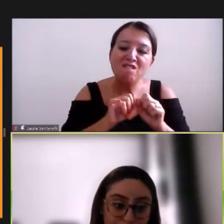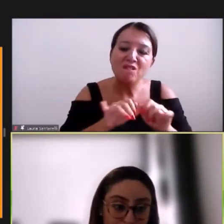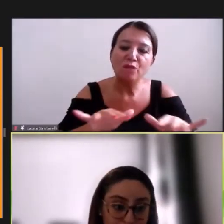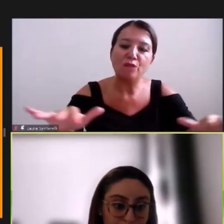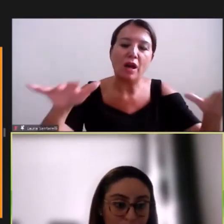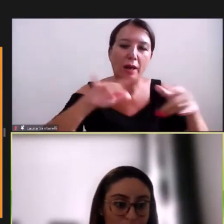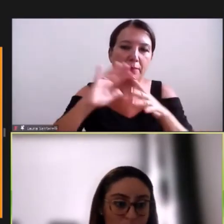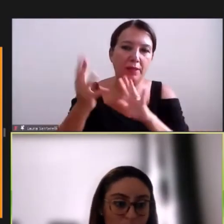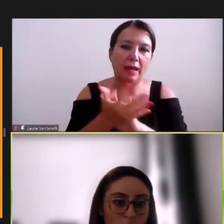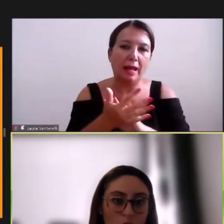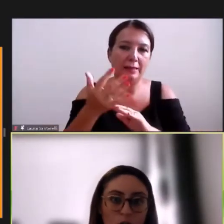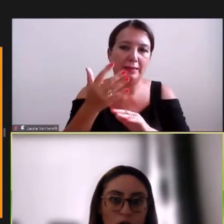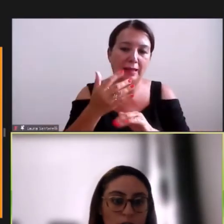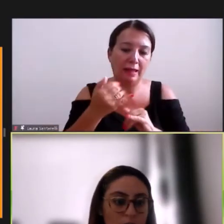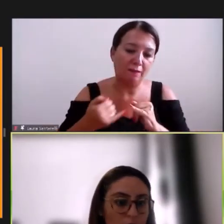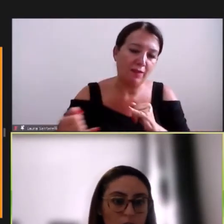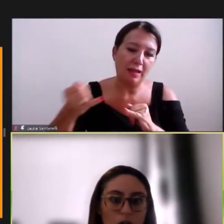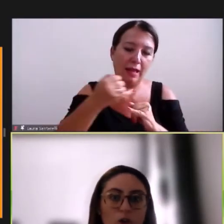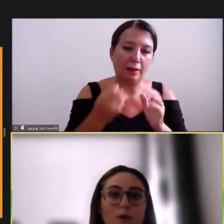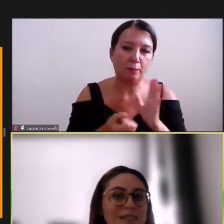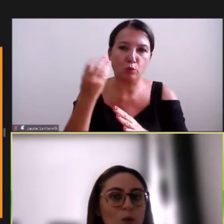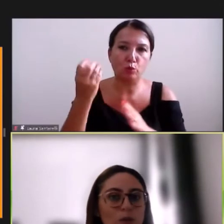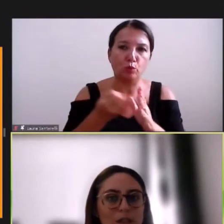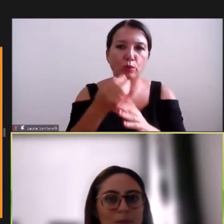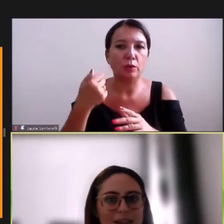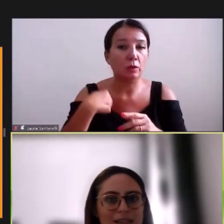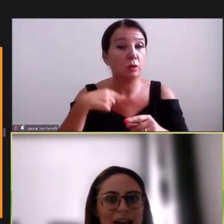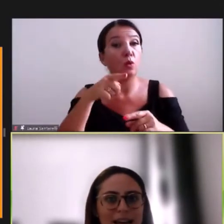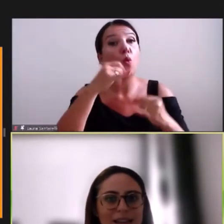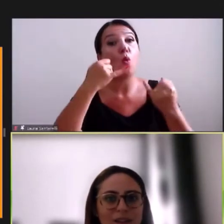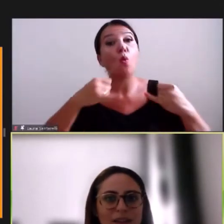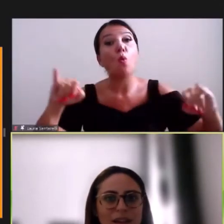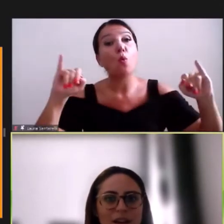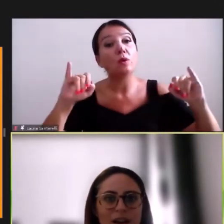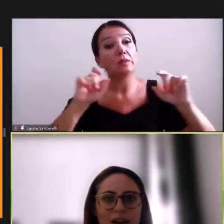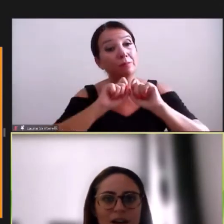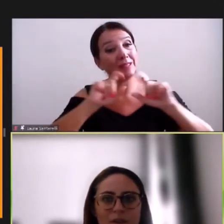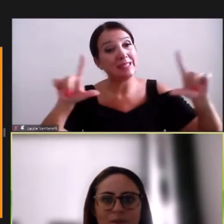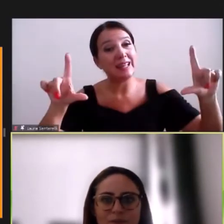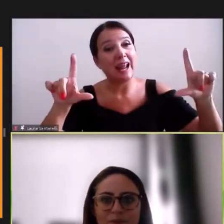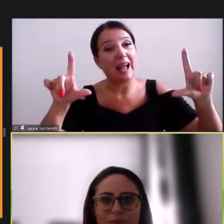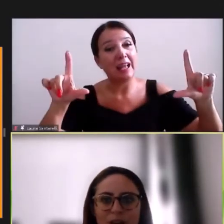produttive. Io con questa ultima slide